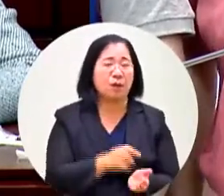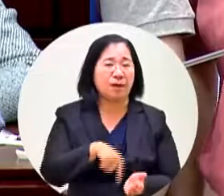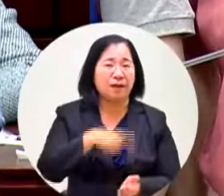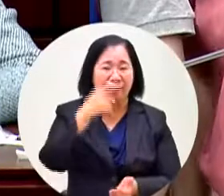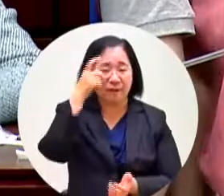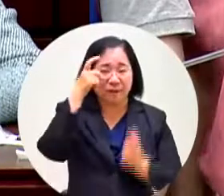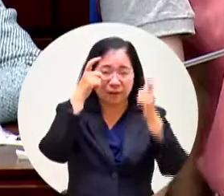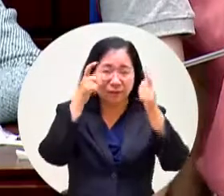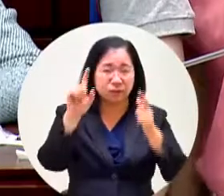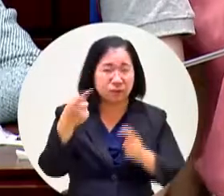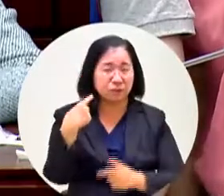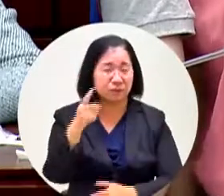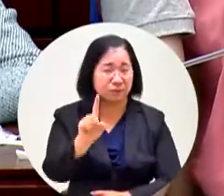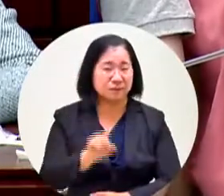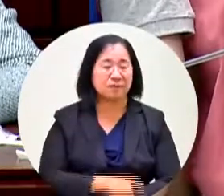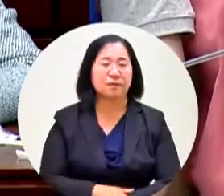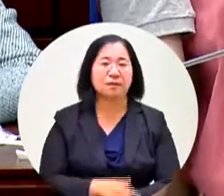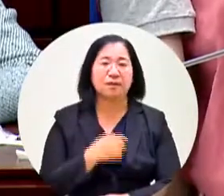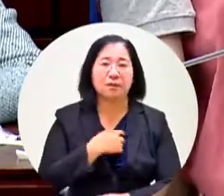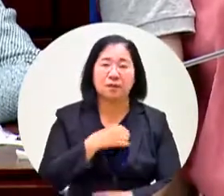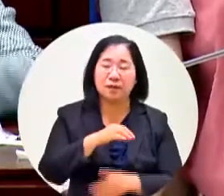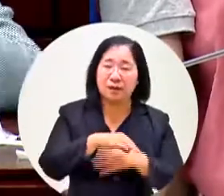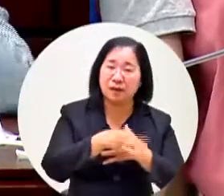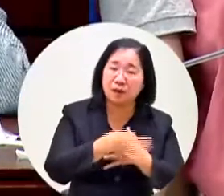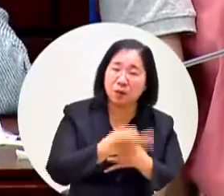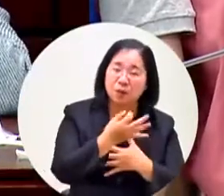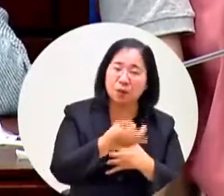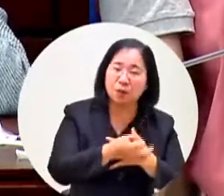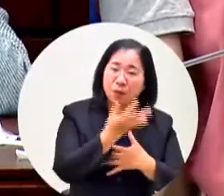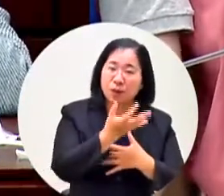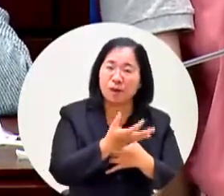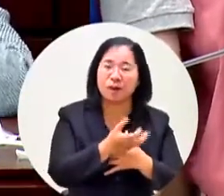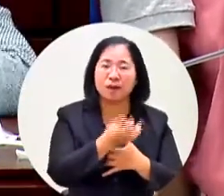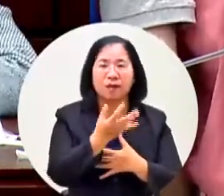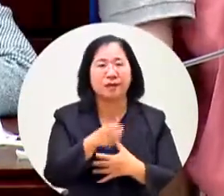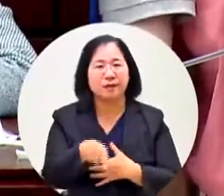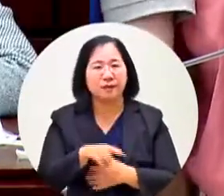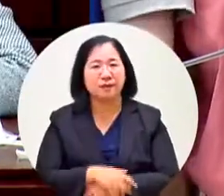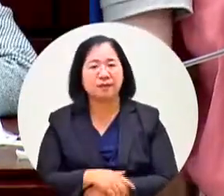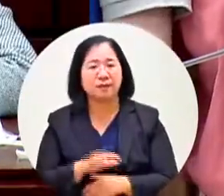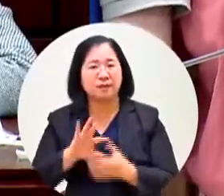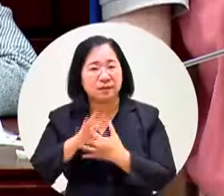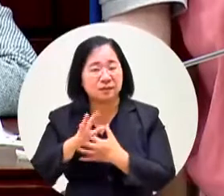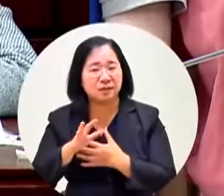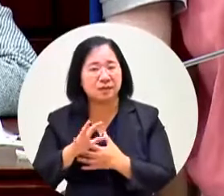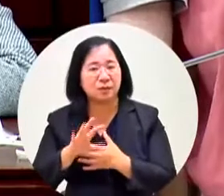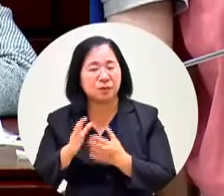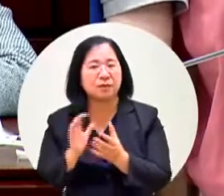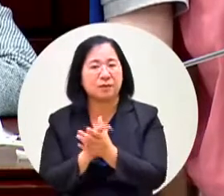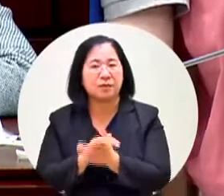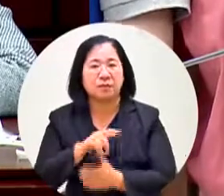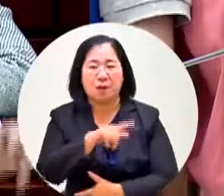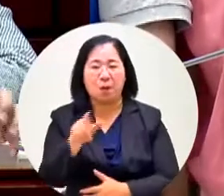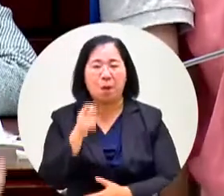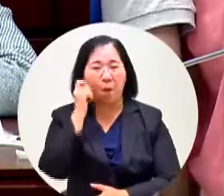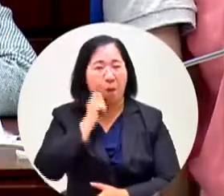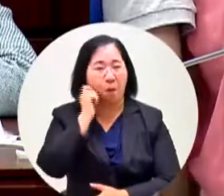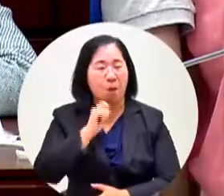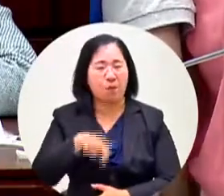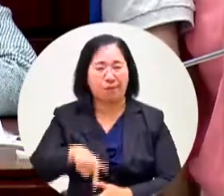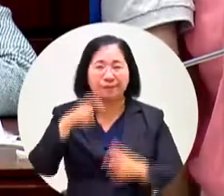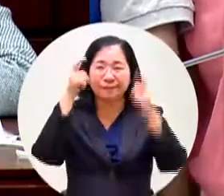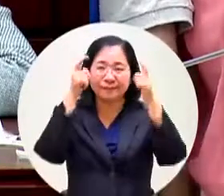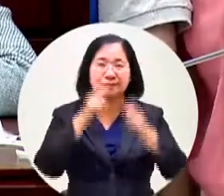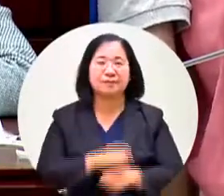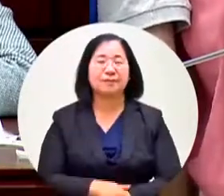为什么要来高雄？因为所有海外的不管是华裔 还是其他国籍的